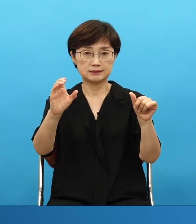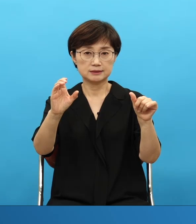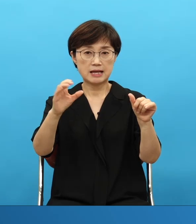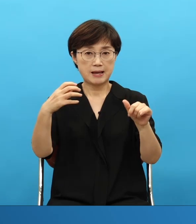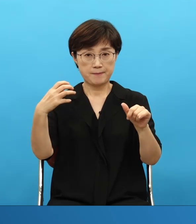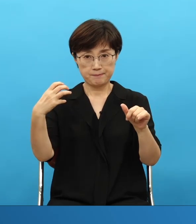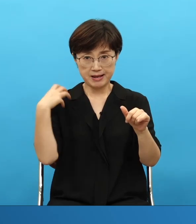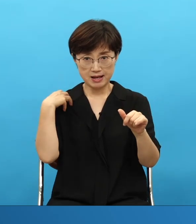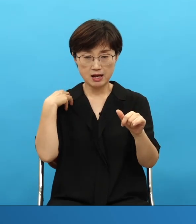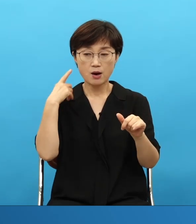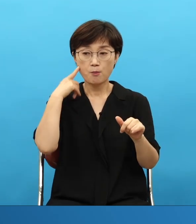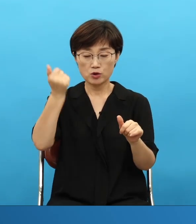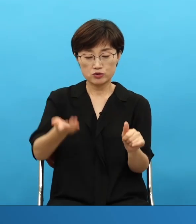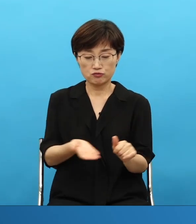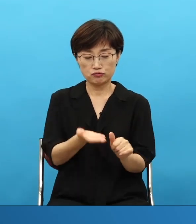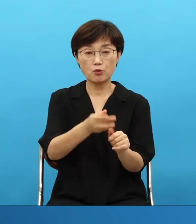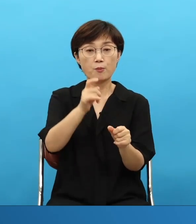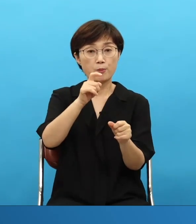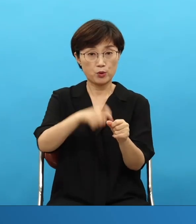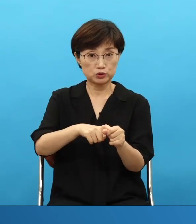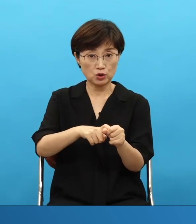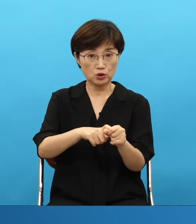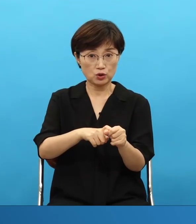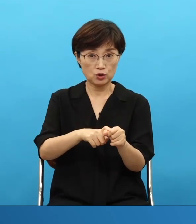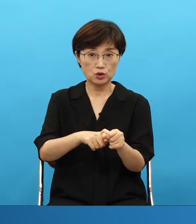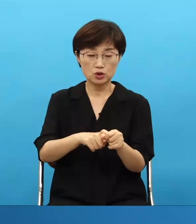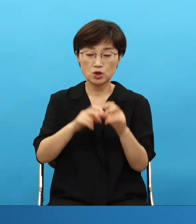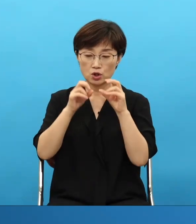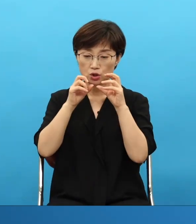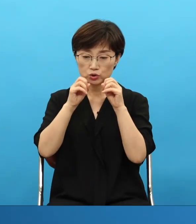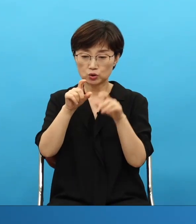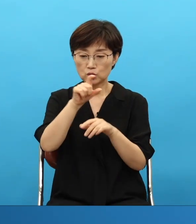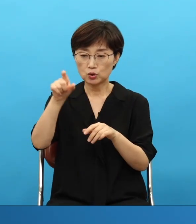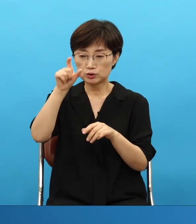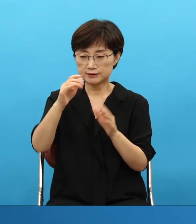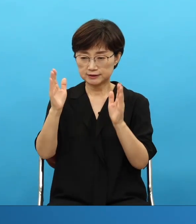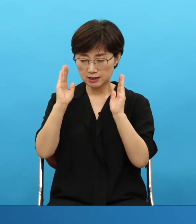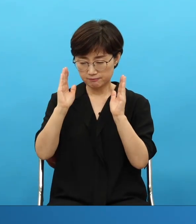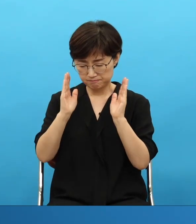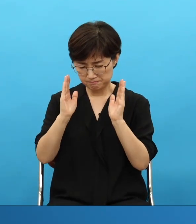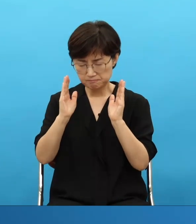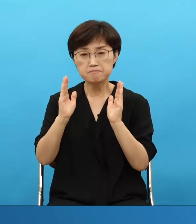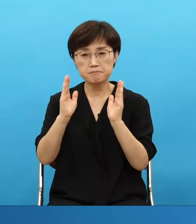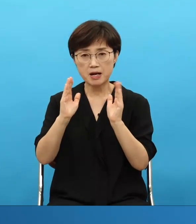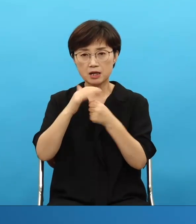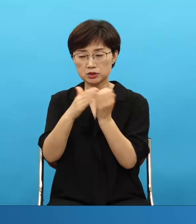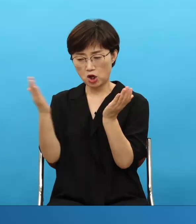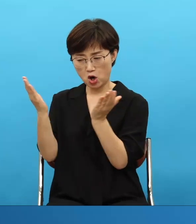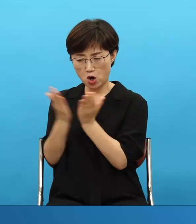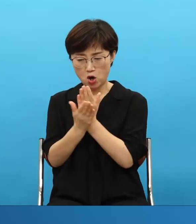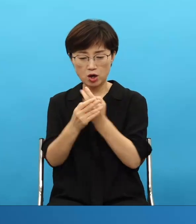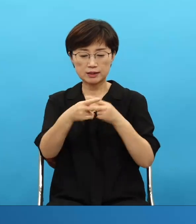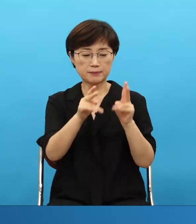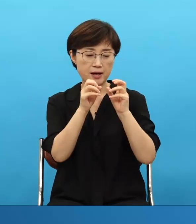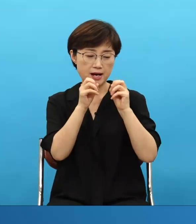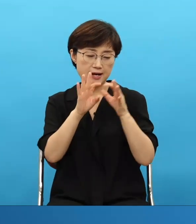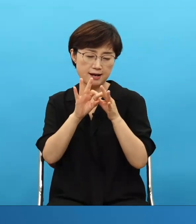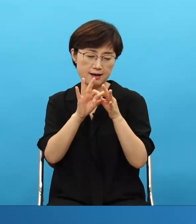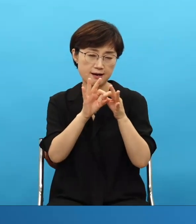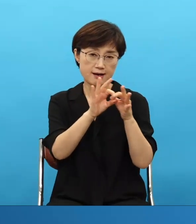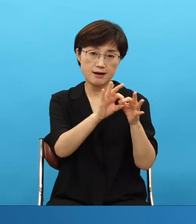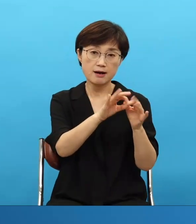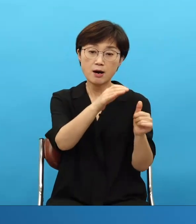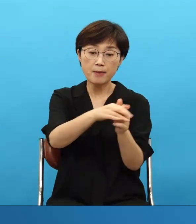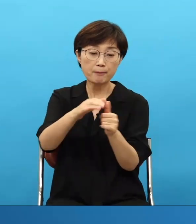랩넌트 신학연구원 RTS는 올바른 전도신학 정립을 통해 성경적인 다락방 전도운동을 지속할